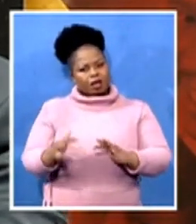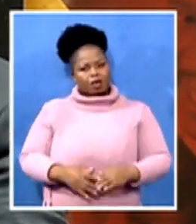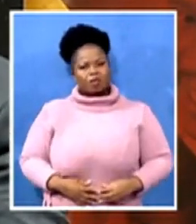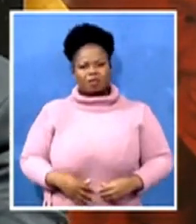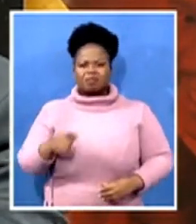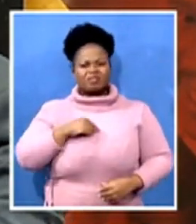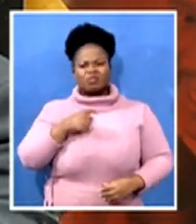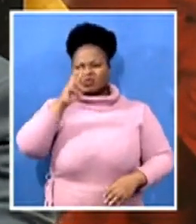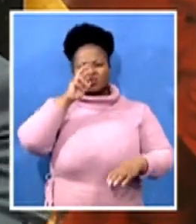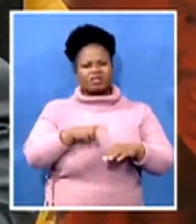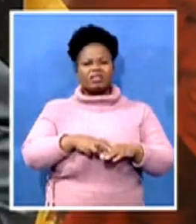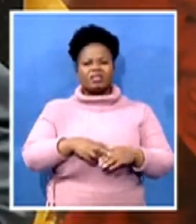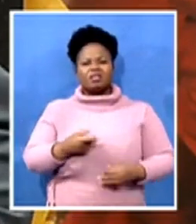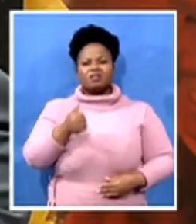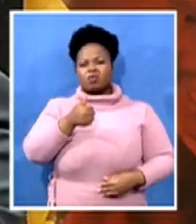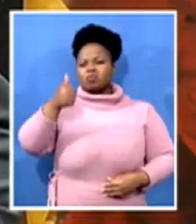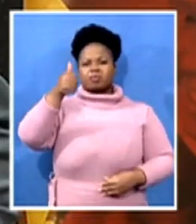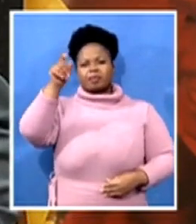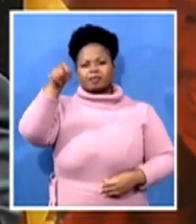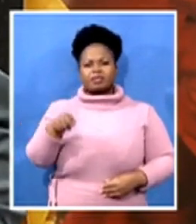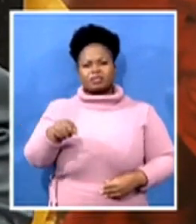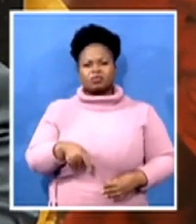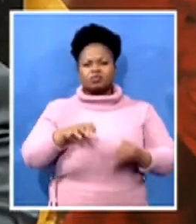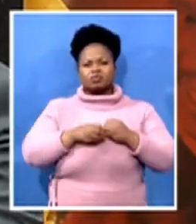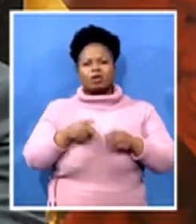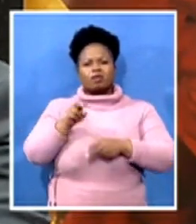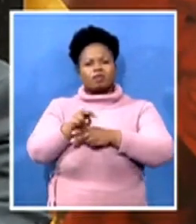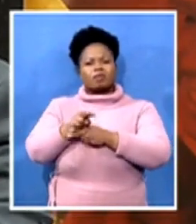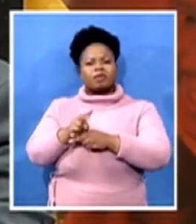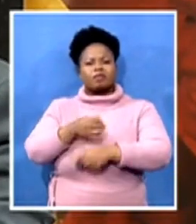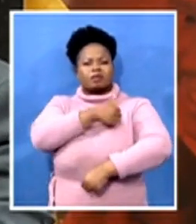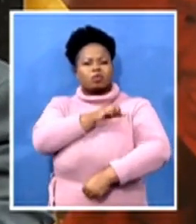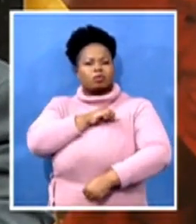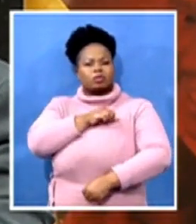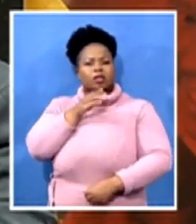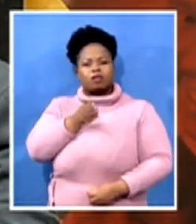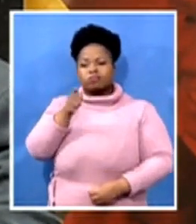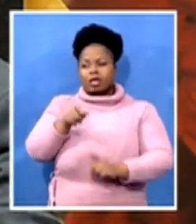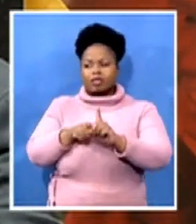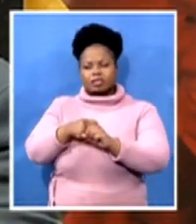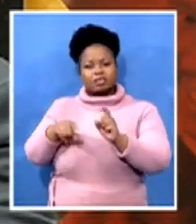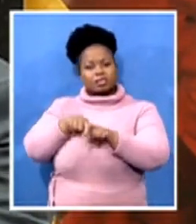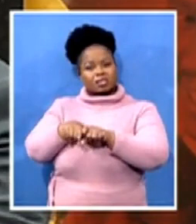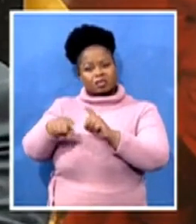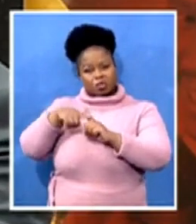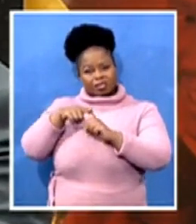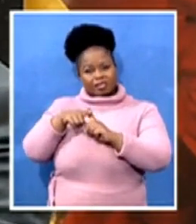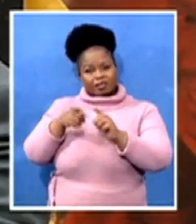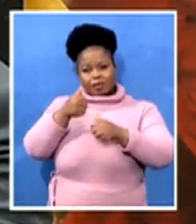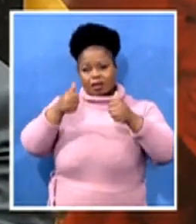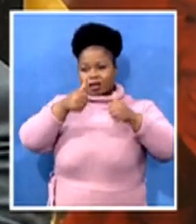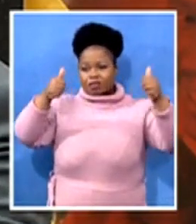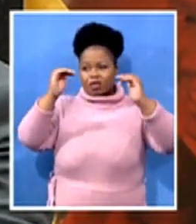yokudecontaminathwa nokuklinwa kwesibhedlele xa kuthe kwatesta umntu positive. Ifuna i-leadership kula level ngokukhawuleza okukhulu,